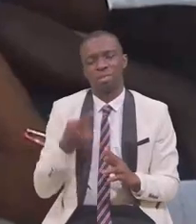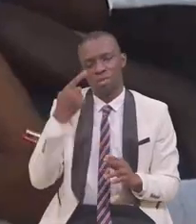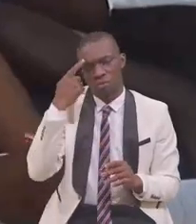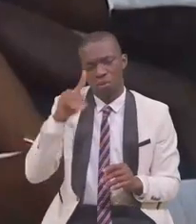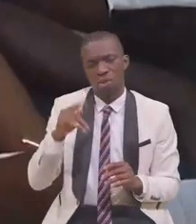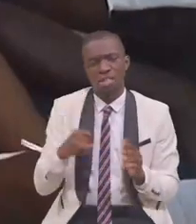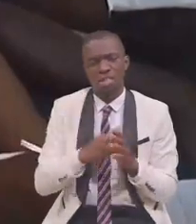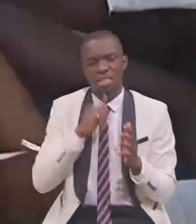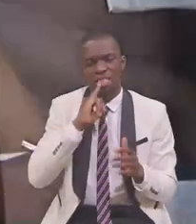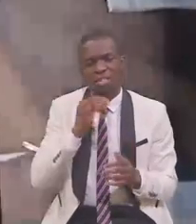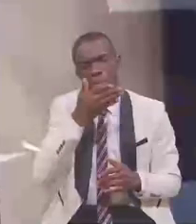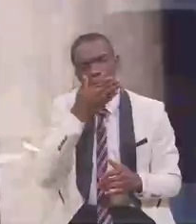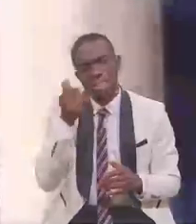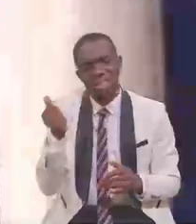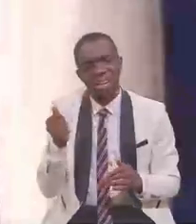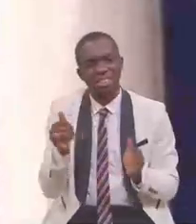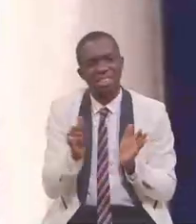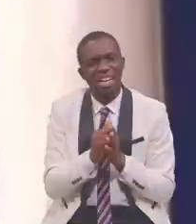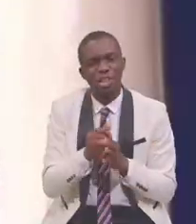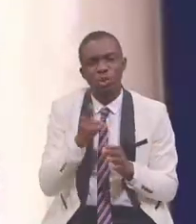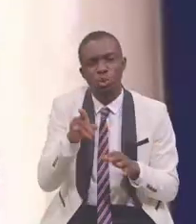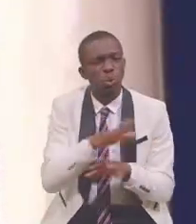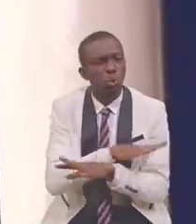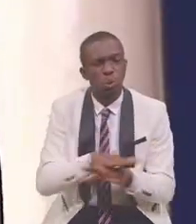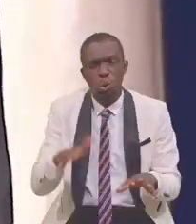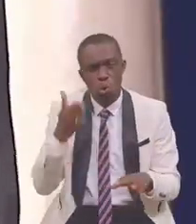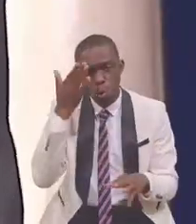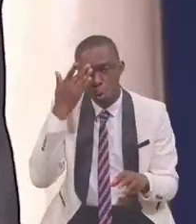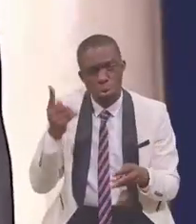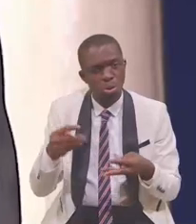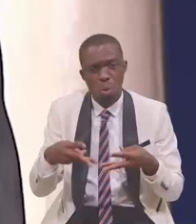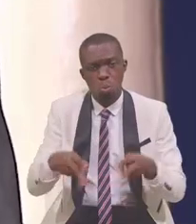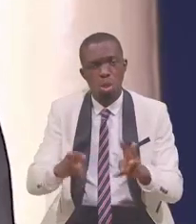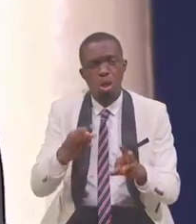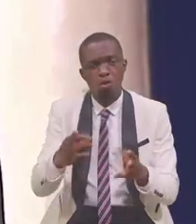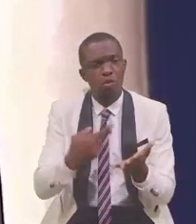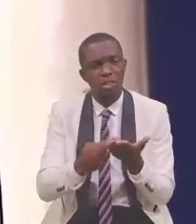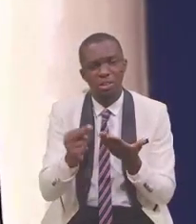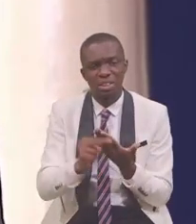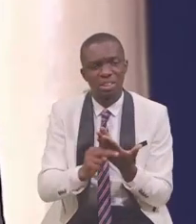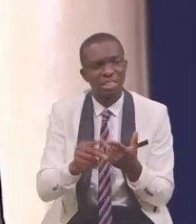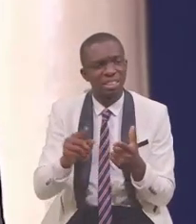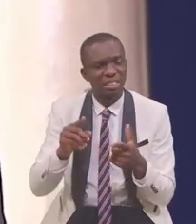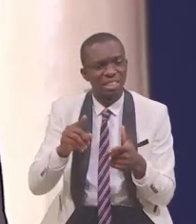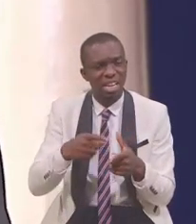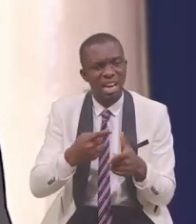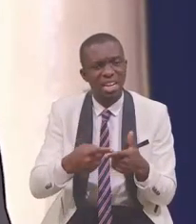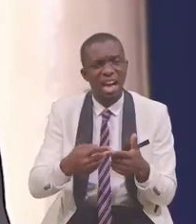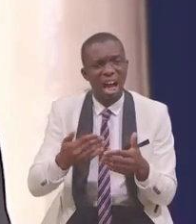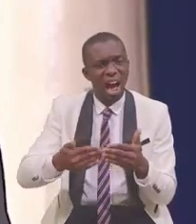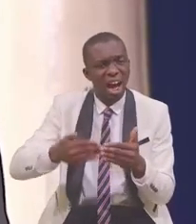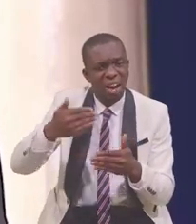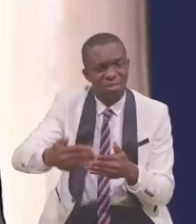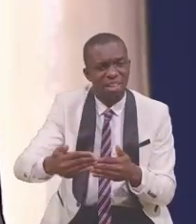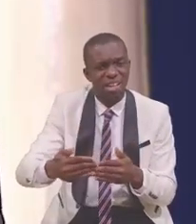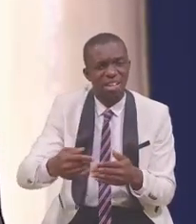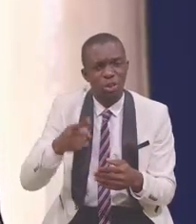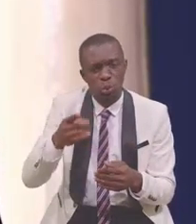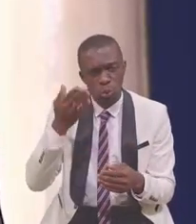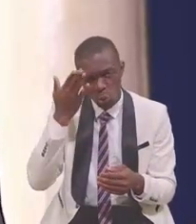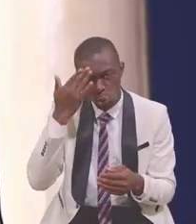mieux valait pour eux n'avoir pas connu la voie de la justice que de se détourner après l'avoir connu